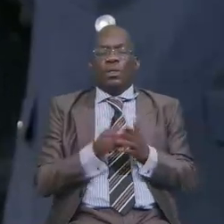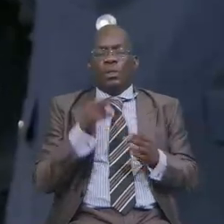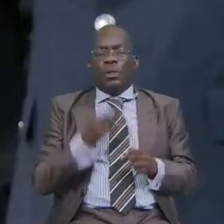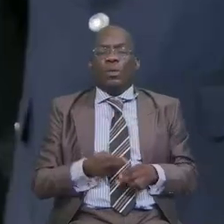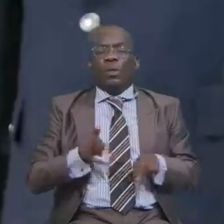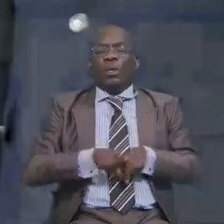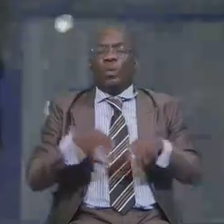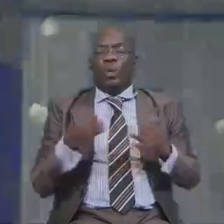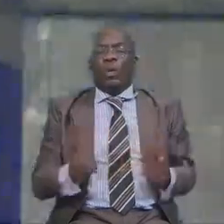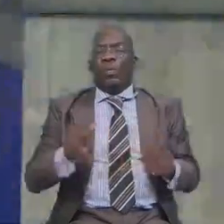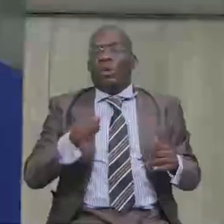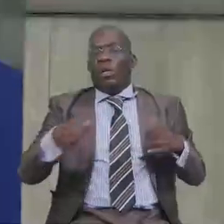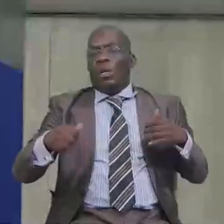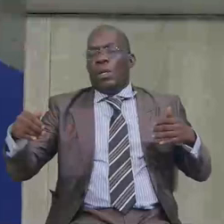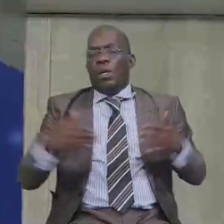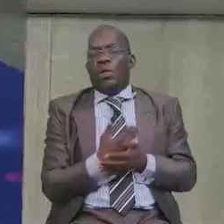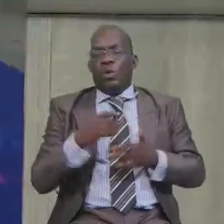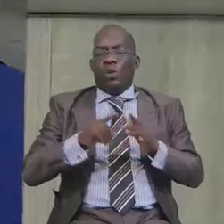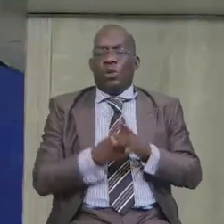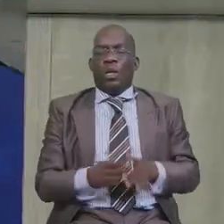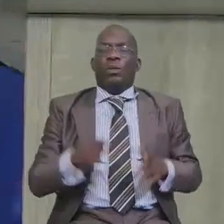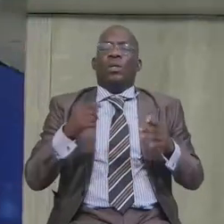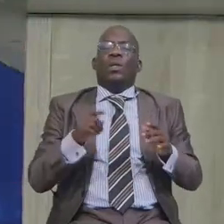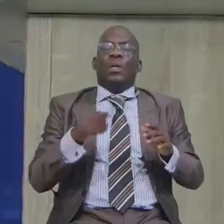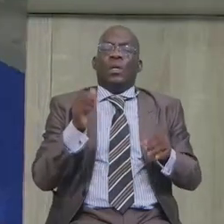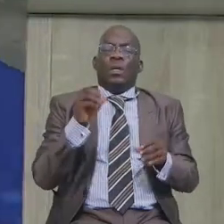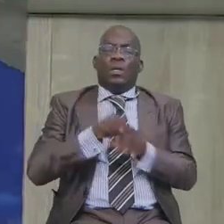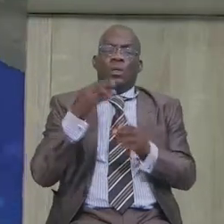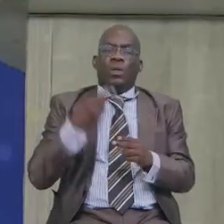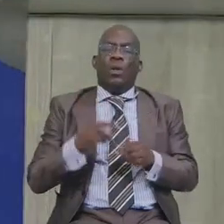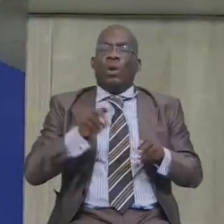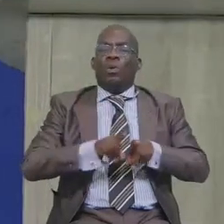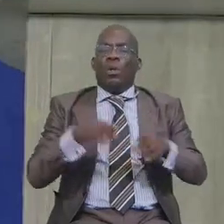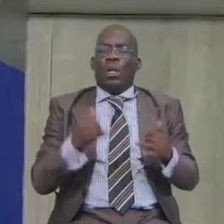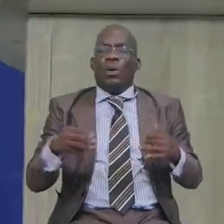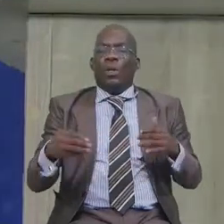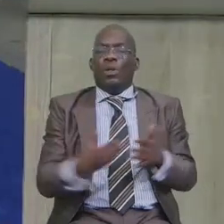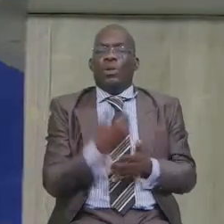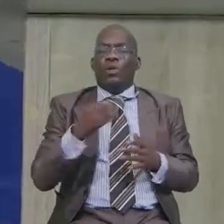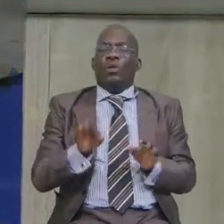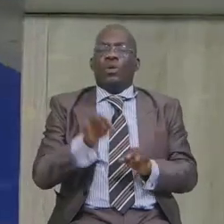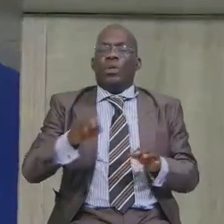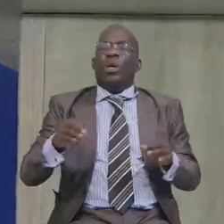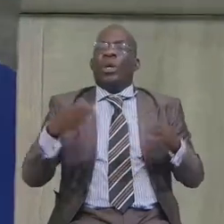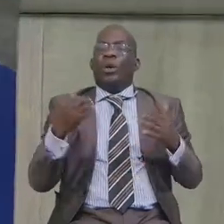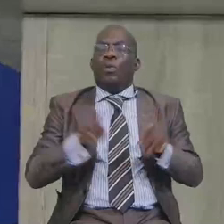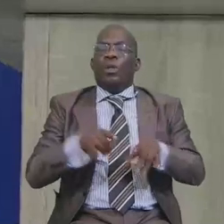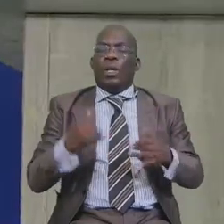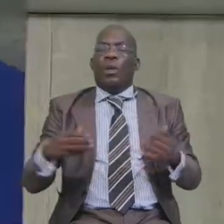Maintenant, un nouveau départ. Un nouvel esprit. Maintenant, un nouveau